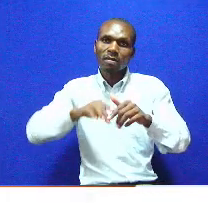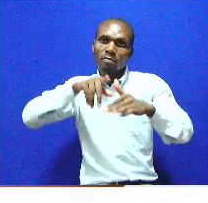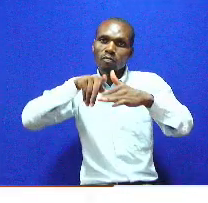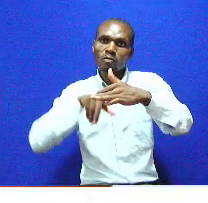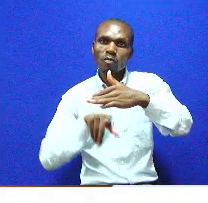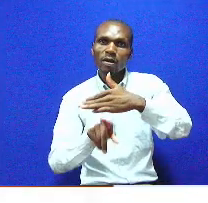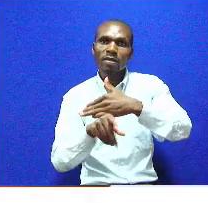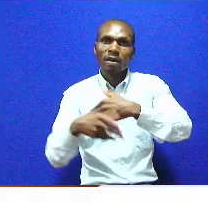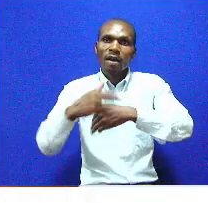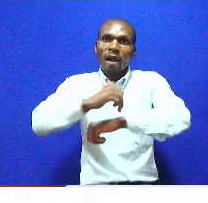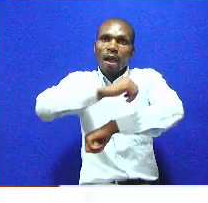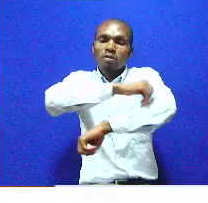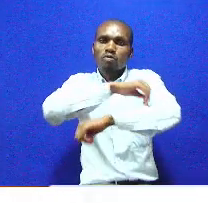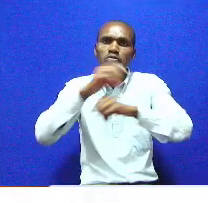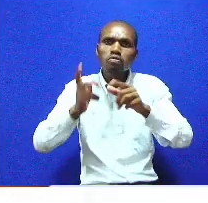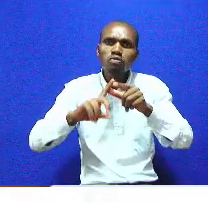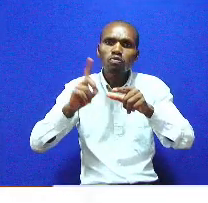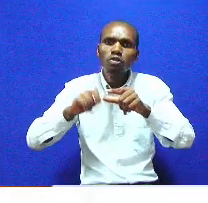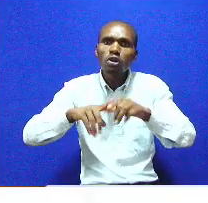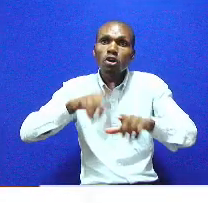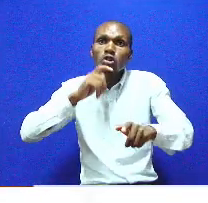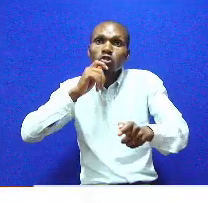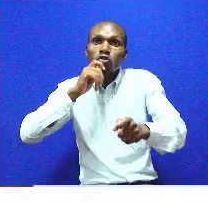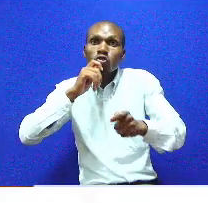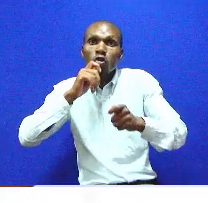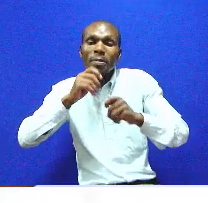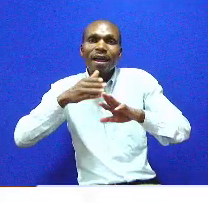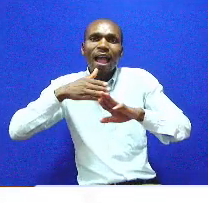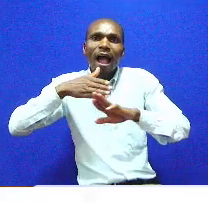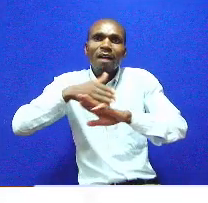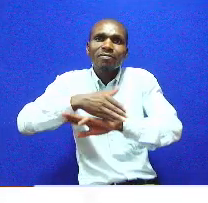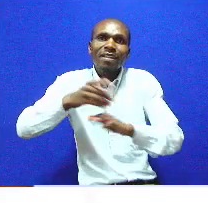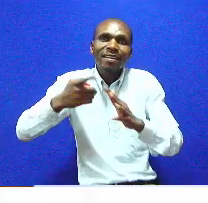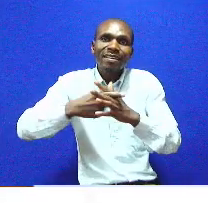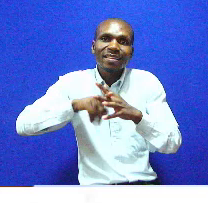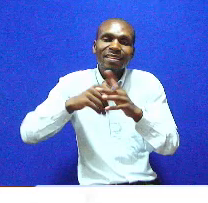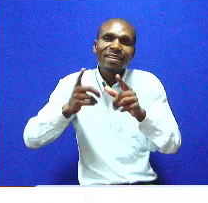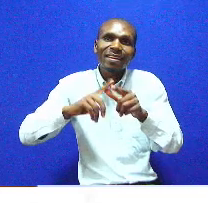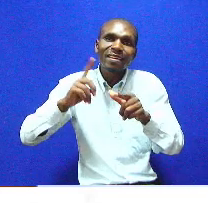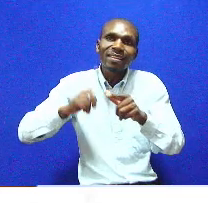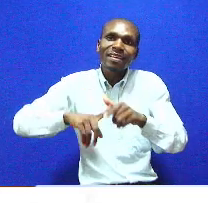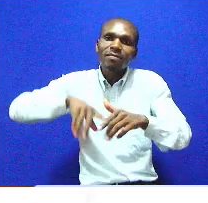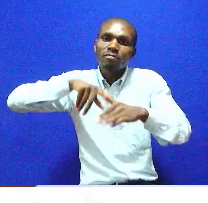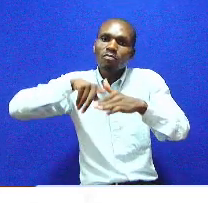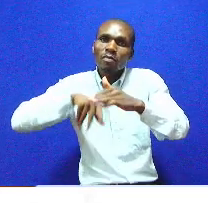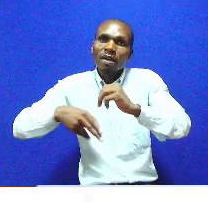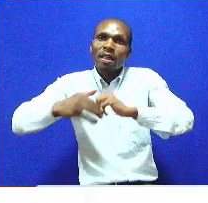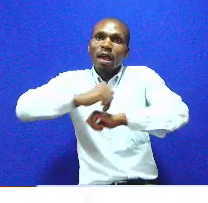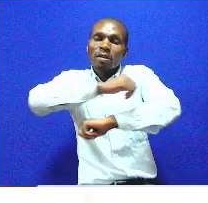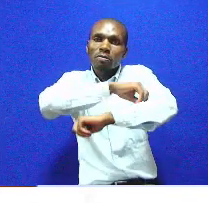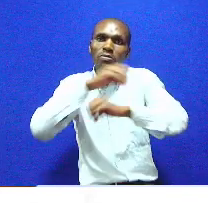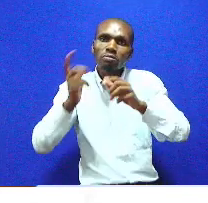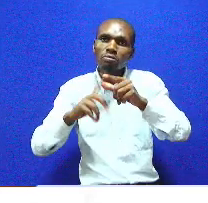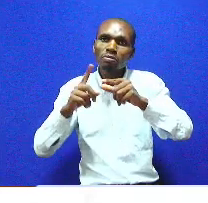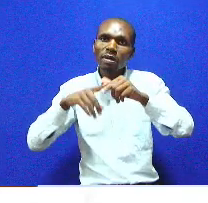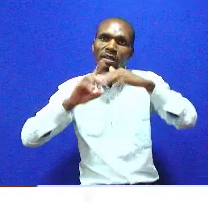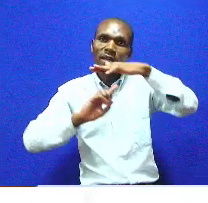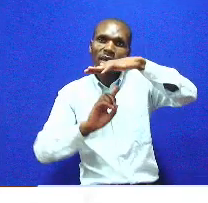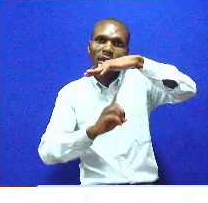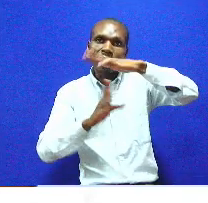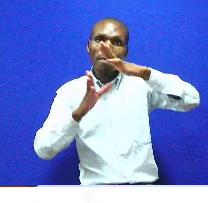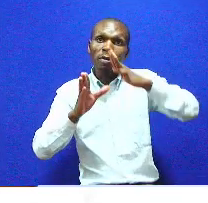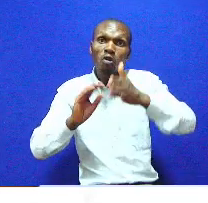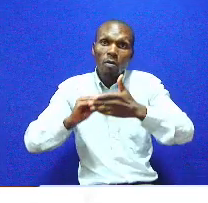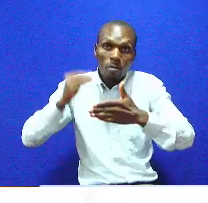kia secondary. Koko na chinga kia ba gago siyoria umurubirubo kwenyorera ama baga state school chia secondary. Waziri wechisemi Ezekiel